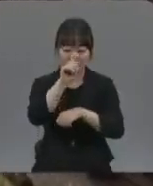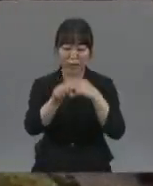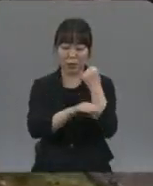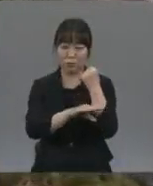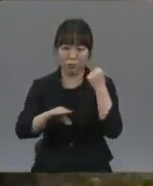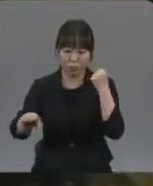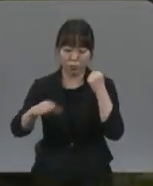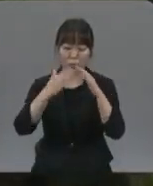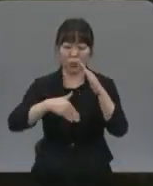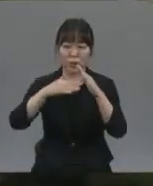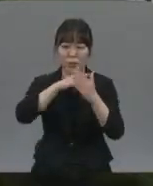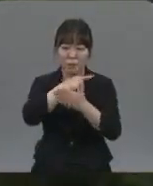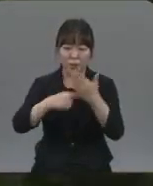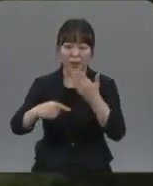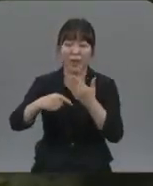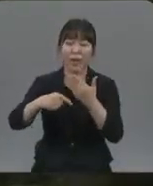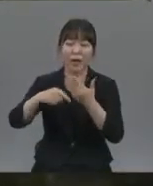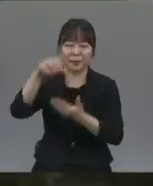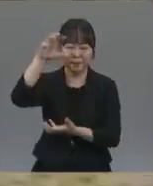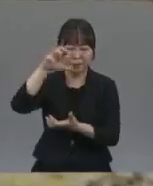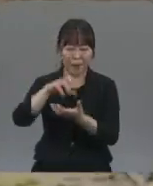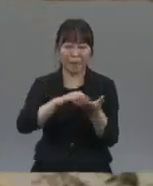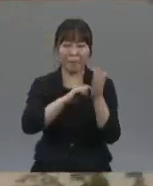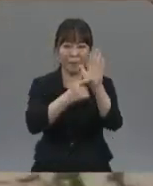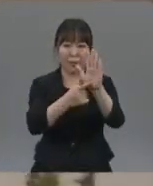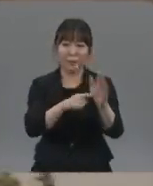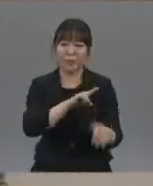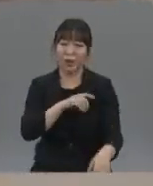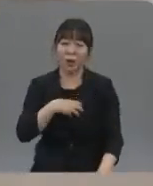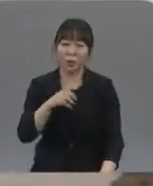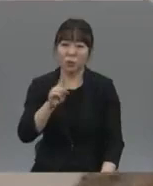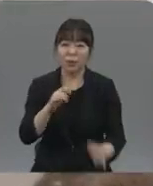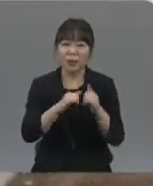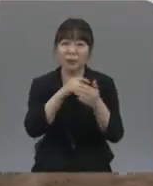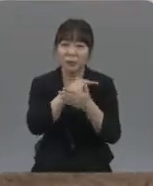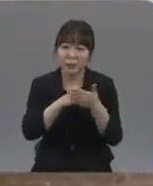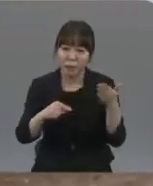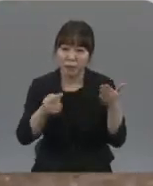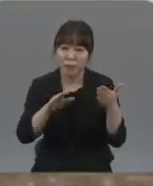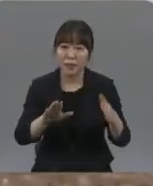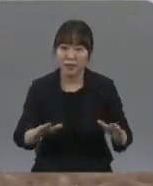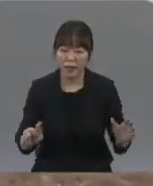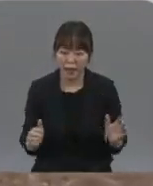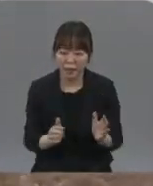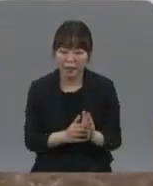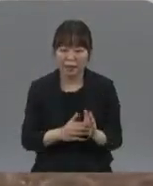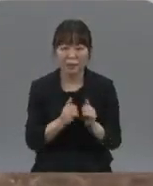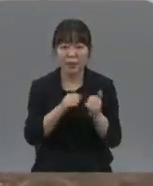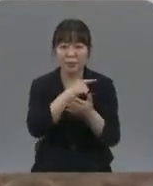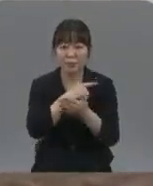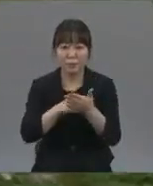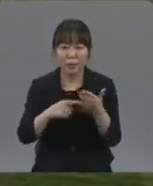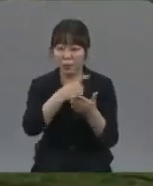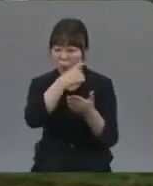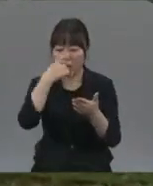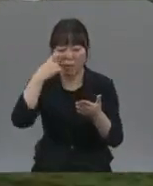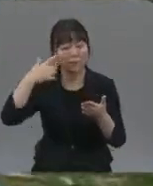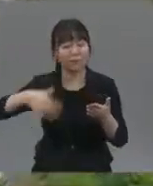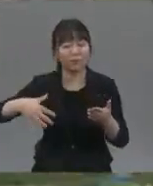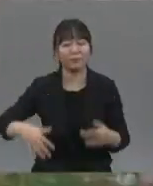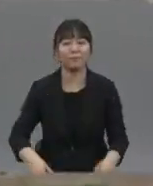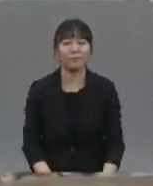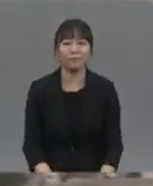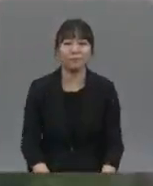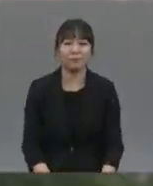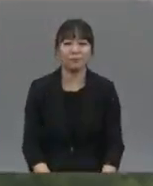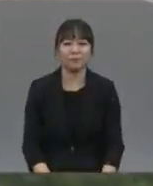受第六号台风卡努影响，目前韩国全国逾万名居民紧急转移。中央灾难安全对策本部要